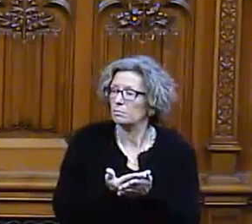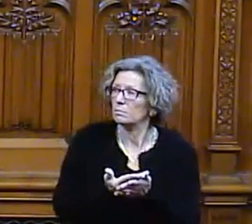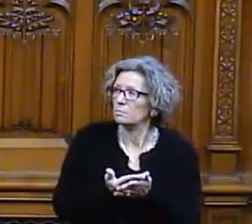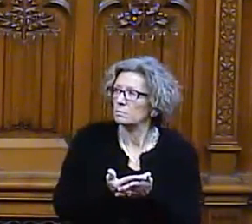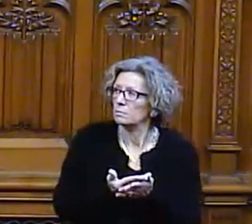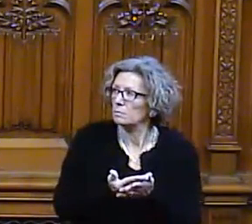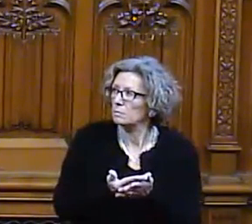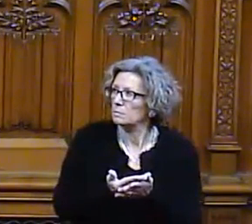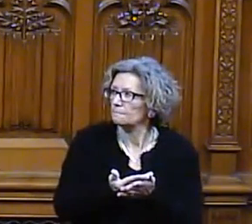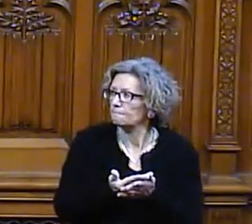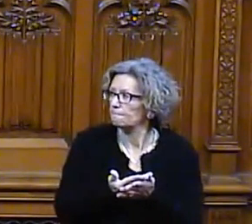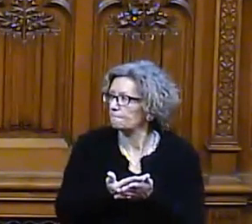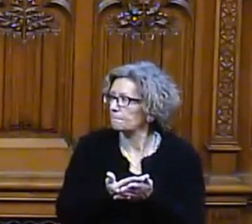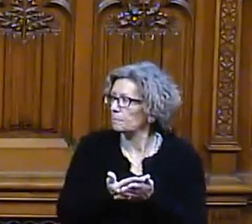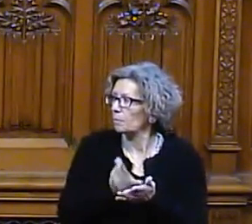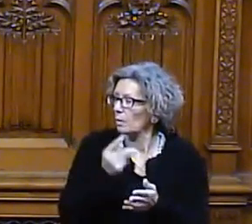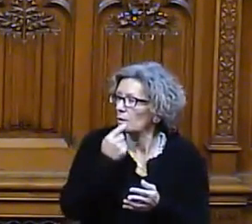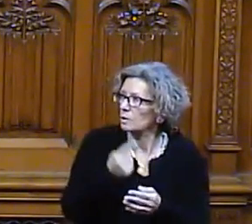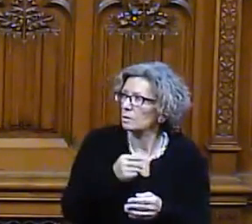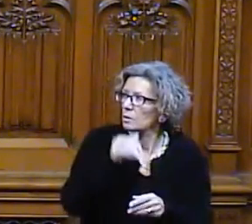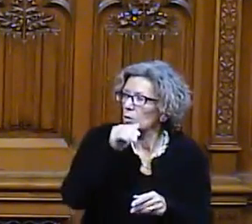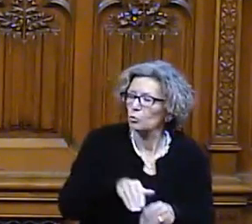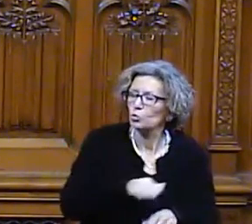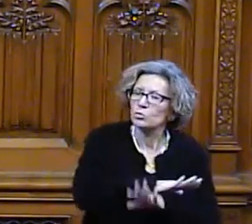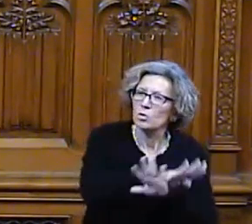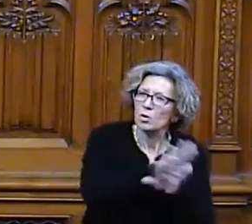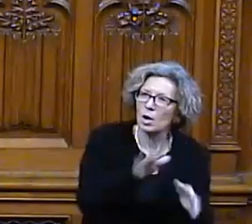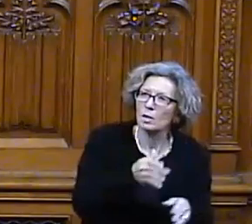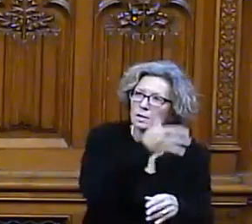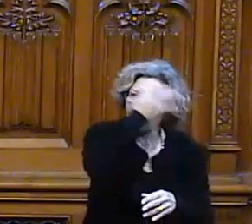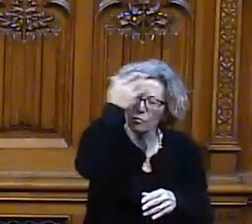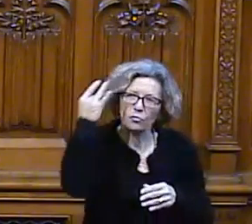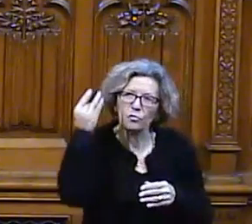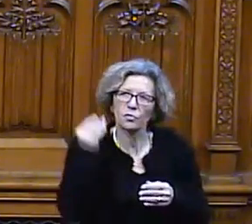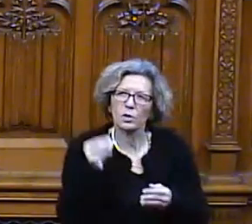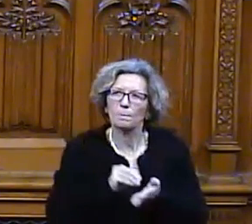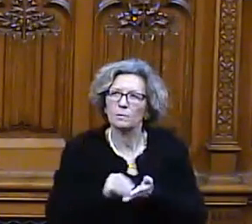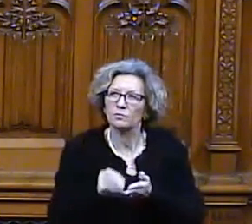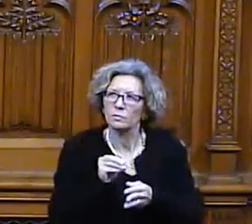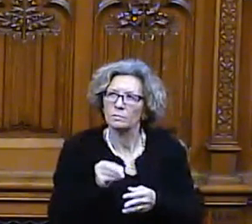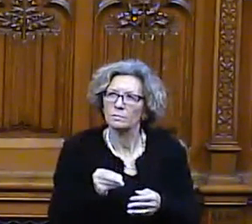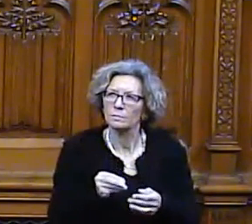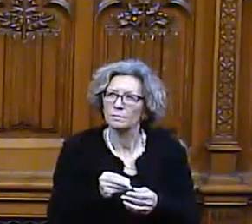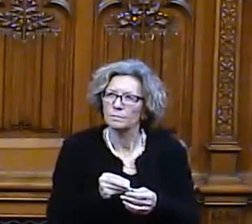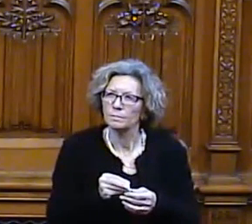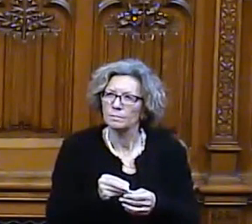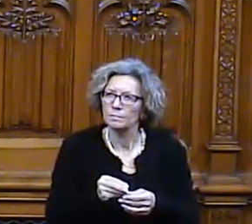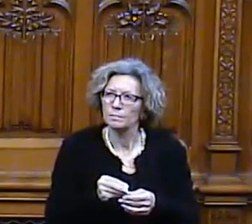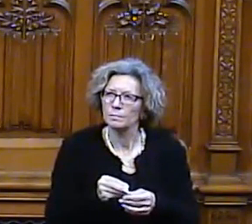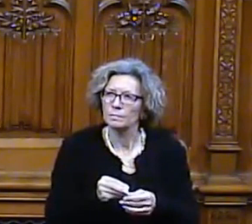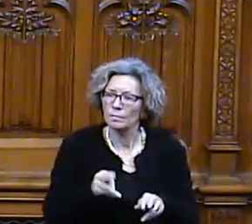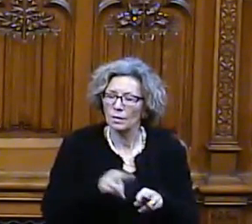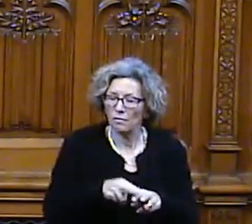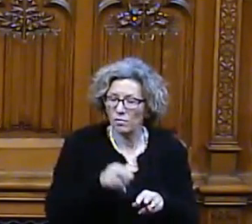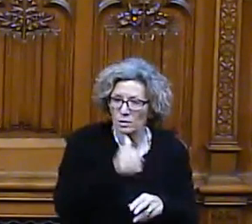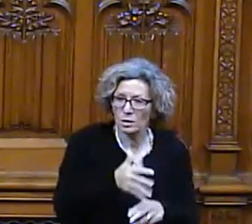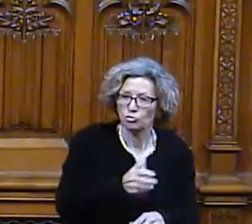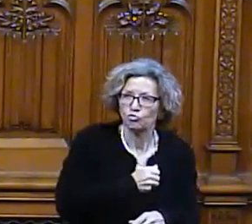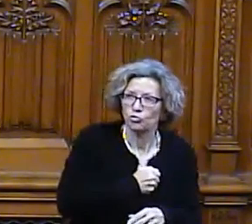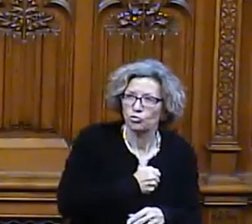Herren, zu sagen, es muss alles fremdfinanziert werden. Wenn wir es nicht